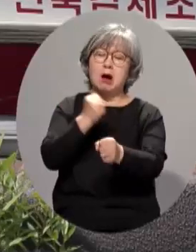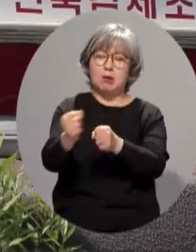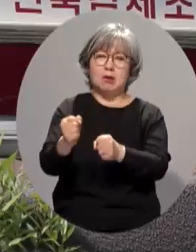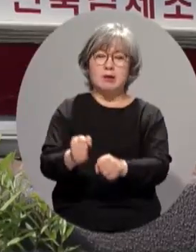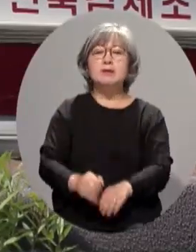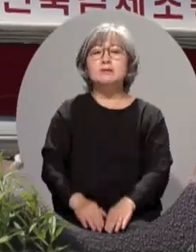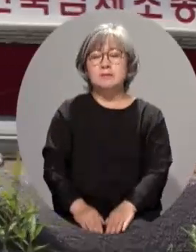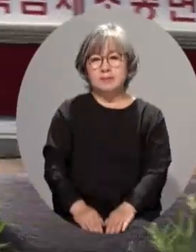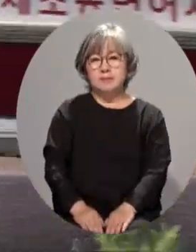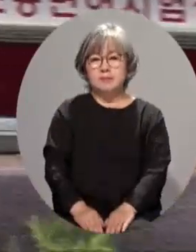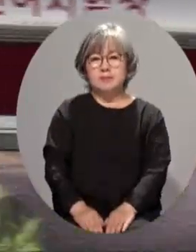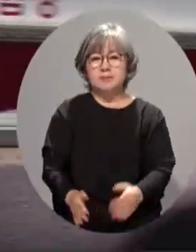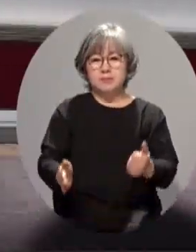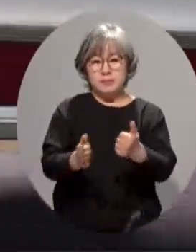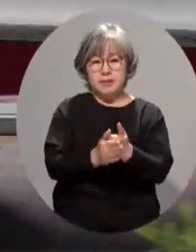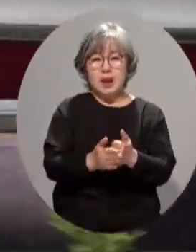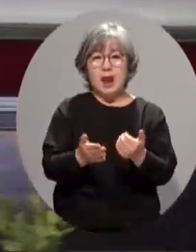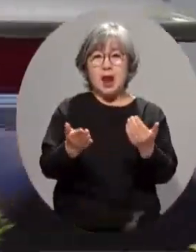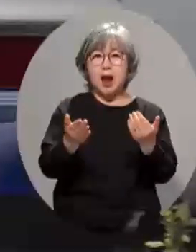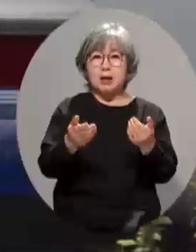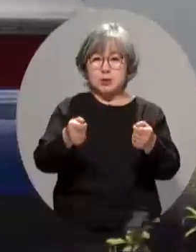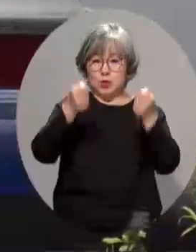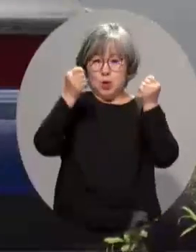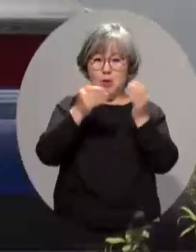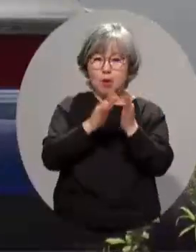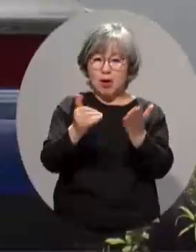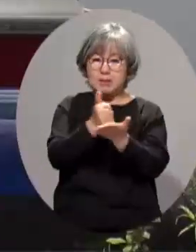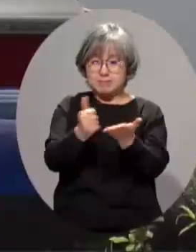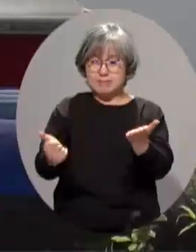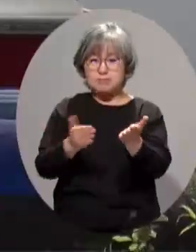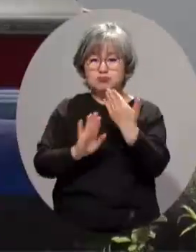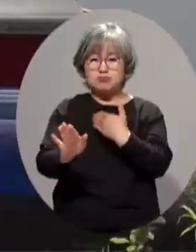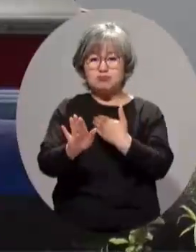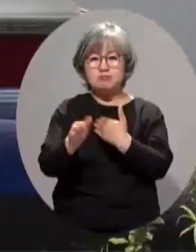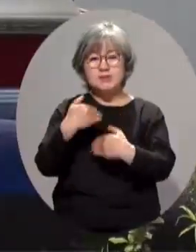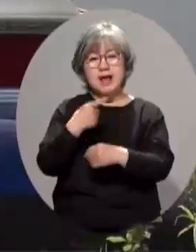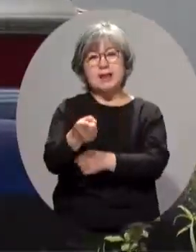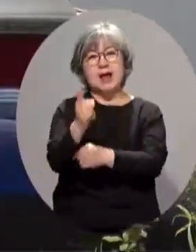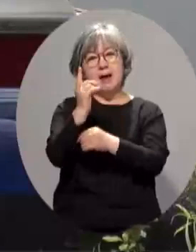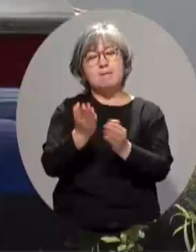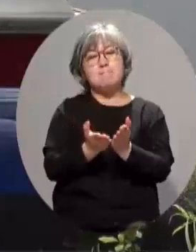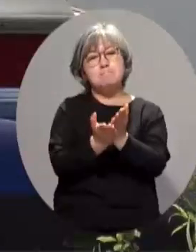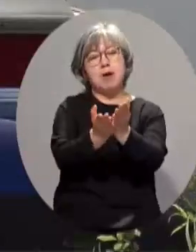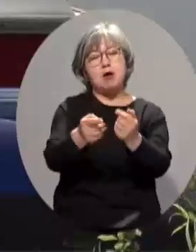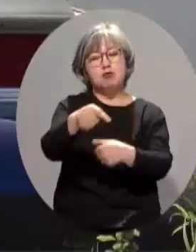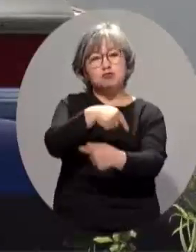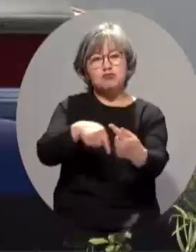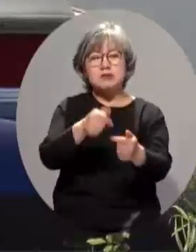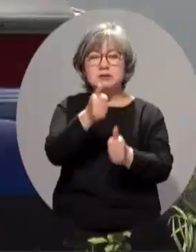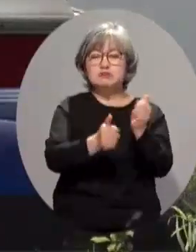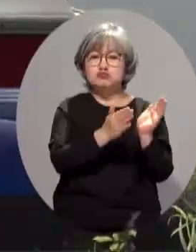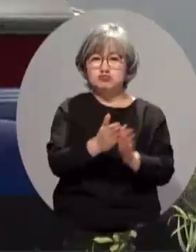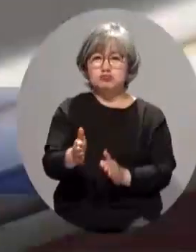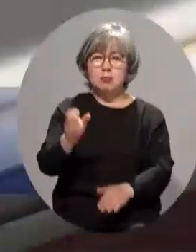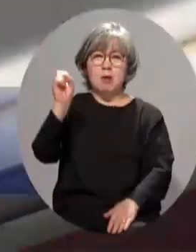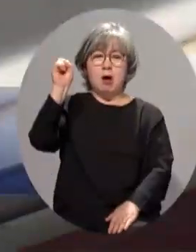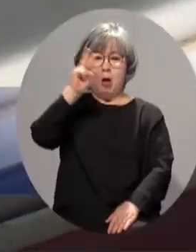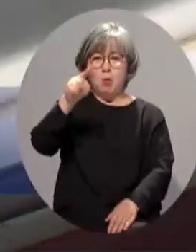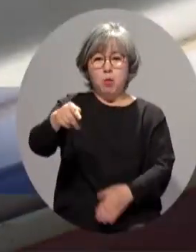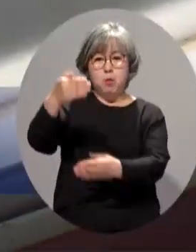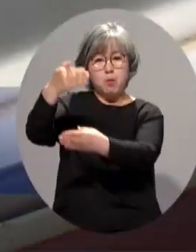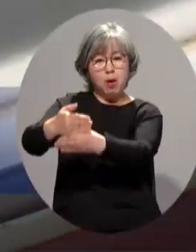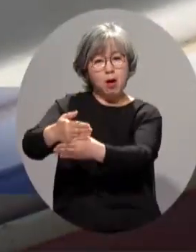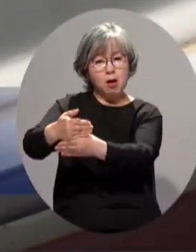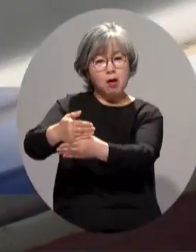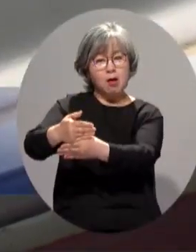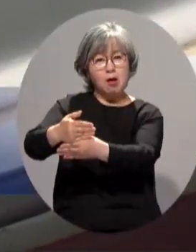못합니다. 은퇴하고 난 후에 낚싯배를 운영을 생각으로 시험을 준비했는데 뭐 갑자기 폐관을 한다고